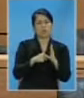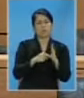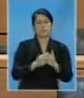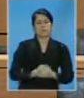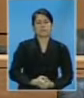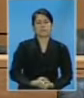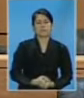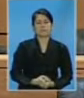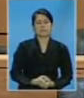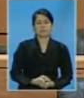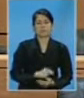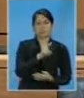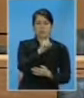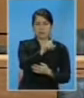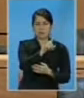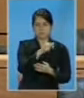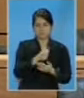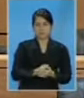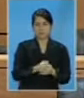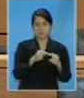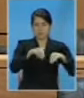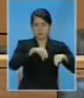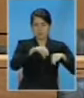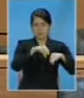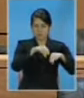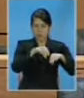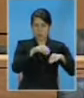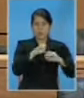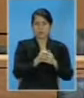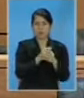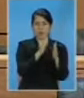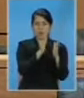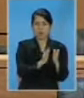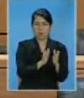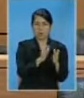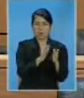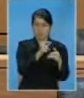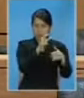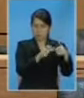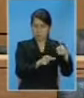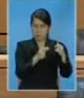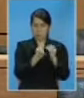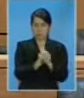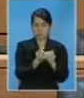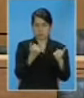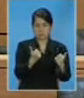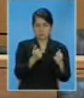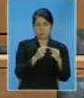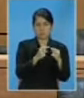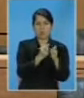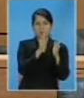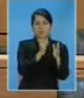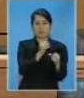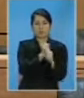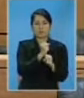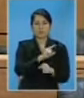ท่านได้ดำเนินการกับผู้ที่มีส่วนเกี่ยวข้องเหล่านี้อย่างไร